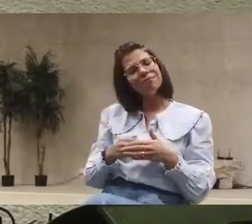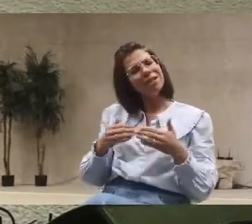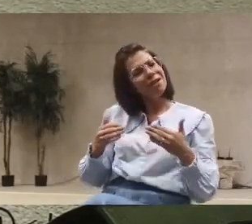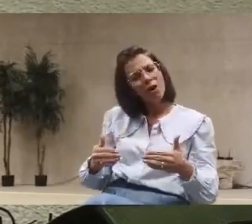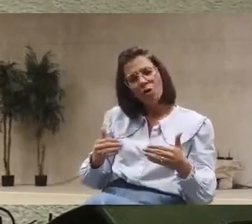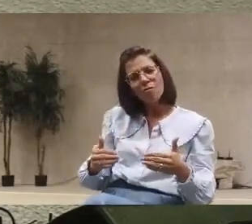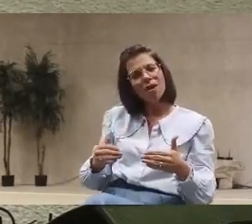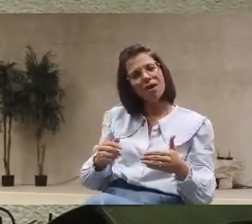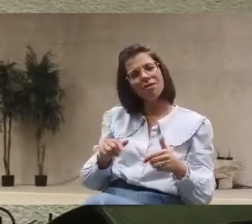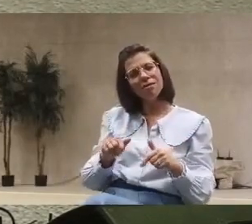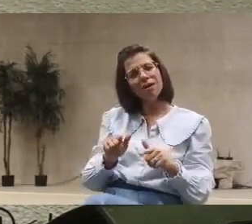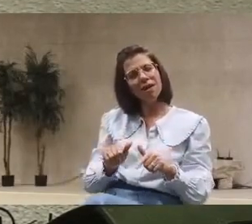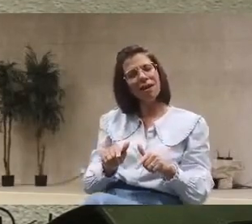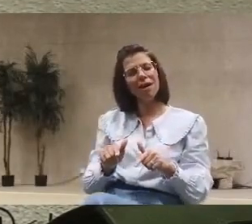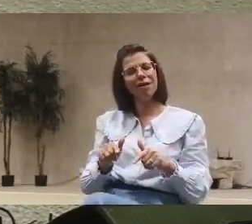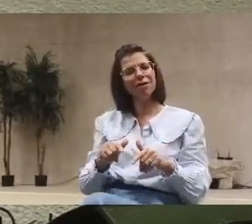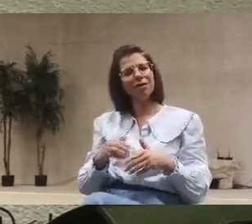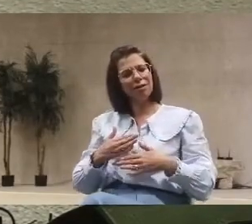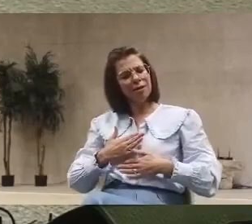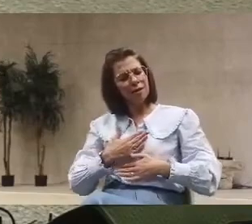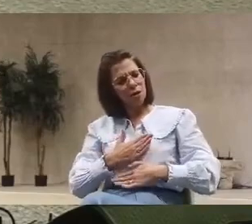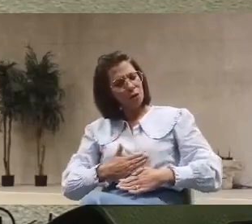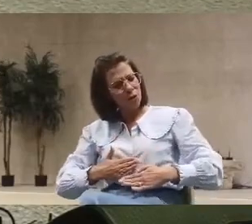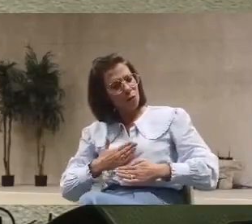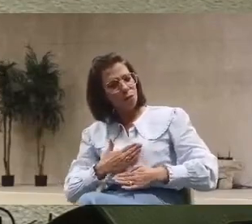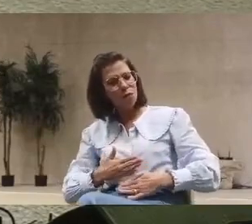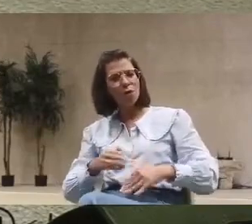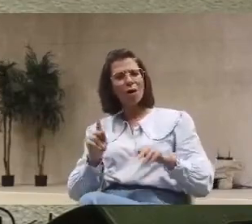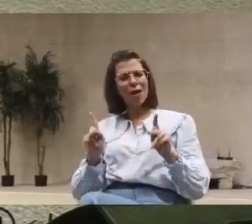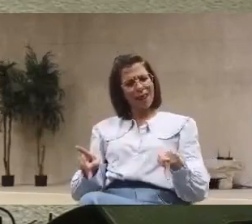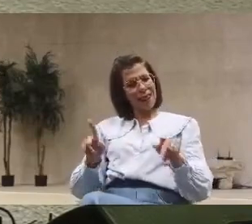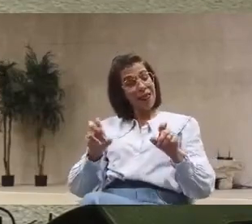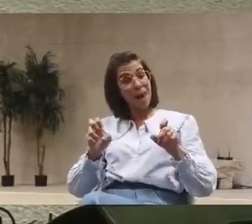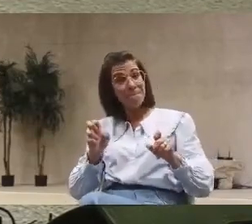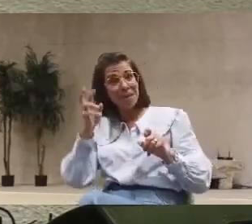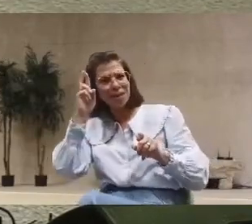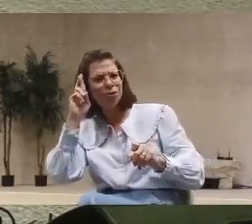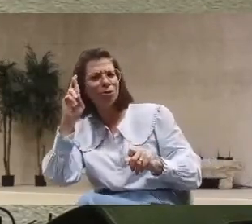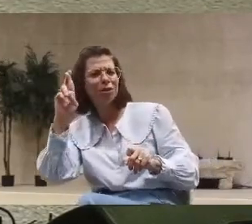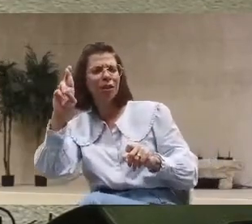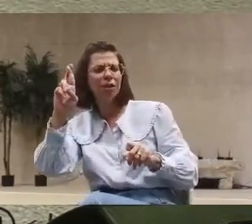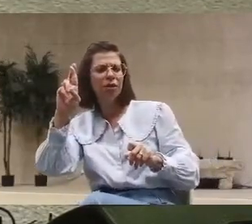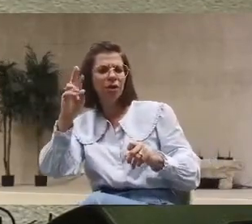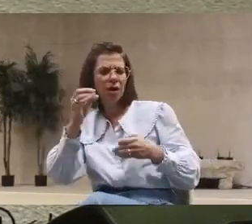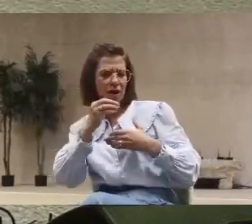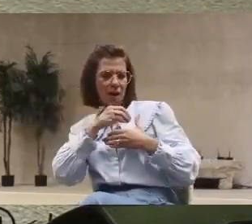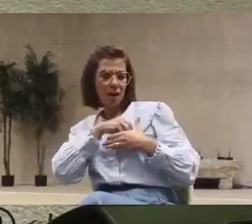pas trop le montrer au point par peur que les gens l'interprètent mal.